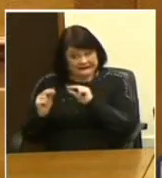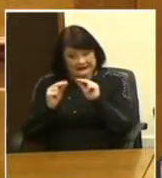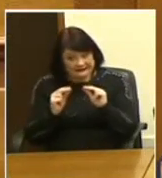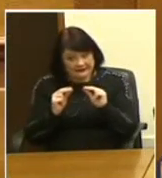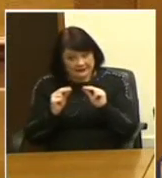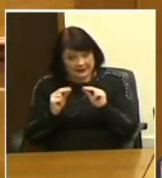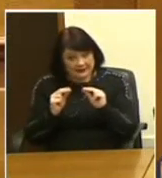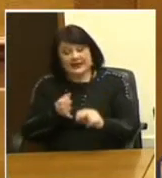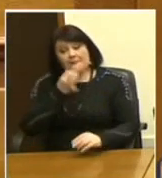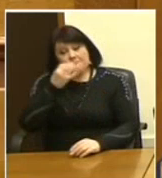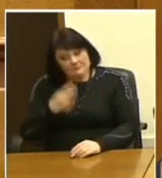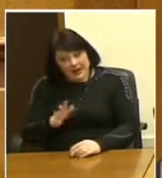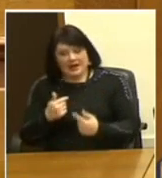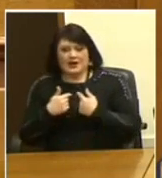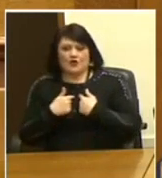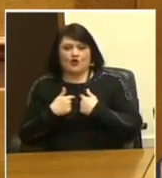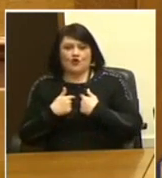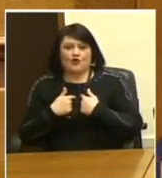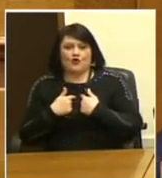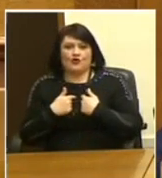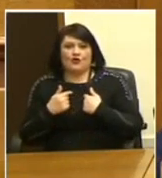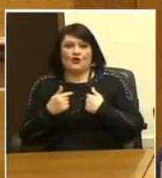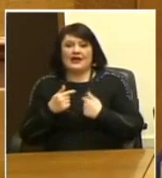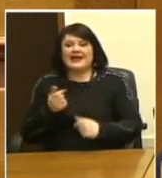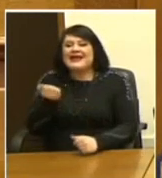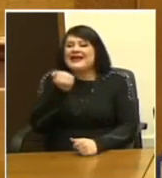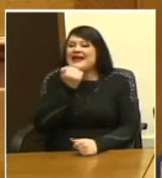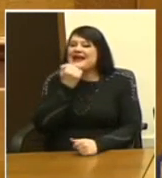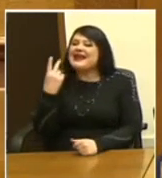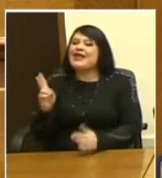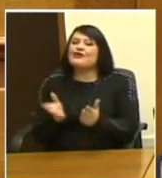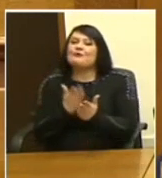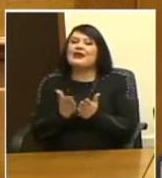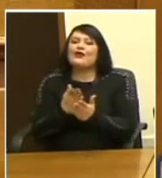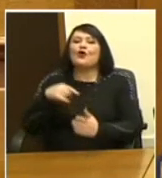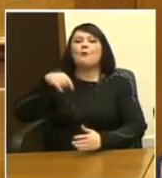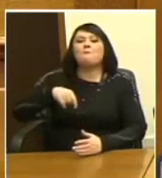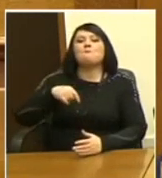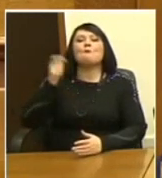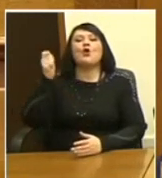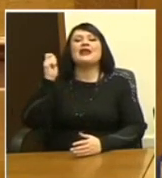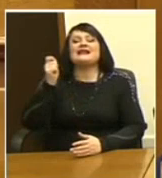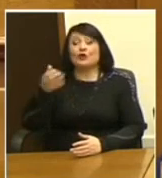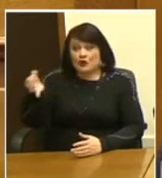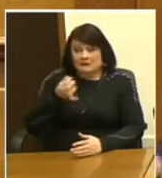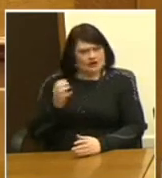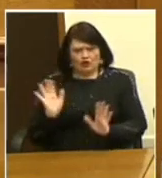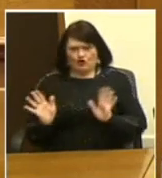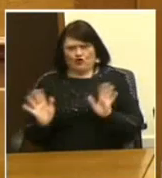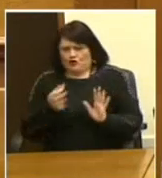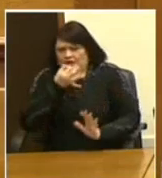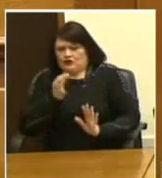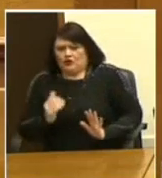είχα αναφερθεί σε μια άστοχη διατύπωσή σας στο περιοδικό Πολίτικο, την οποία διαψεύσατε.